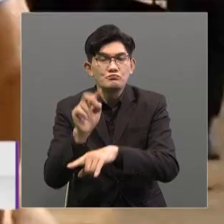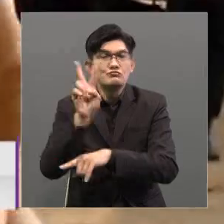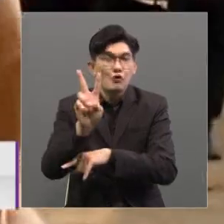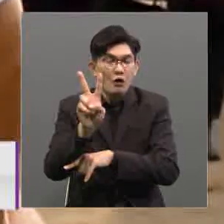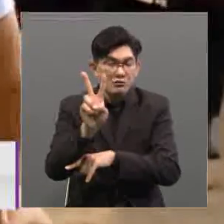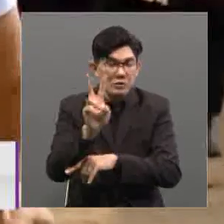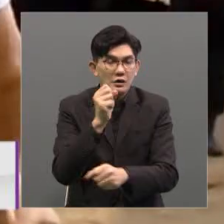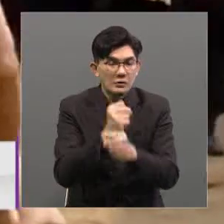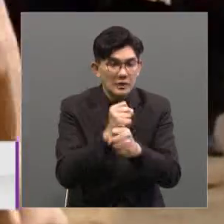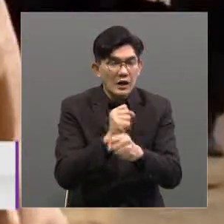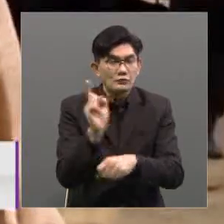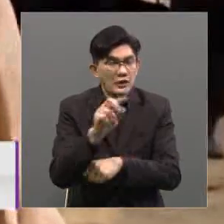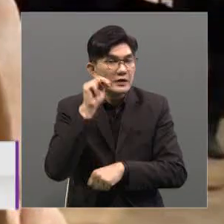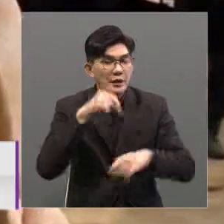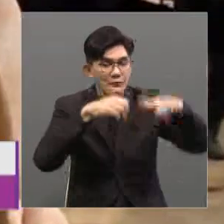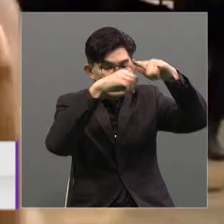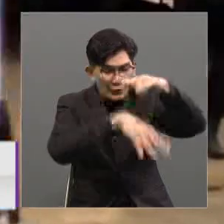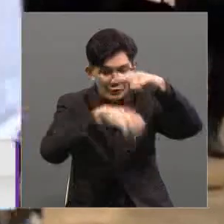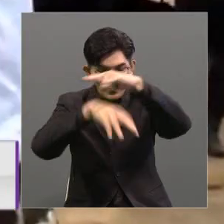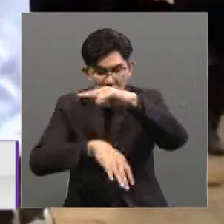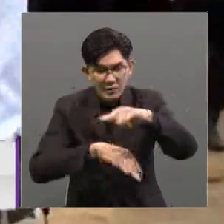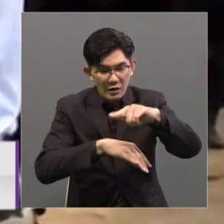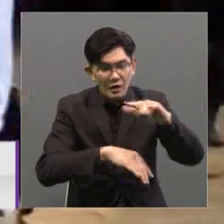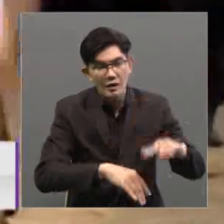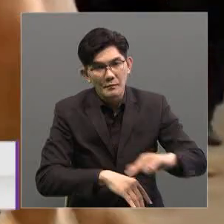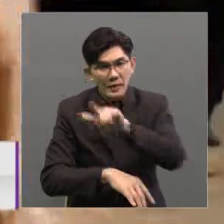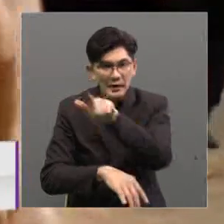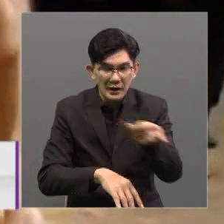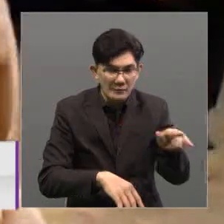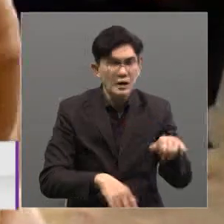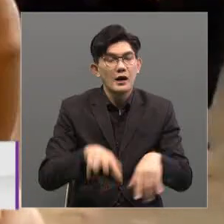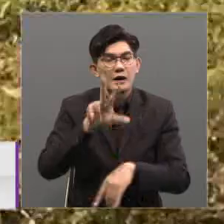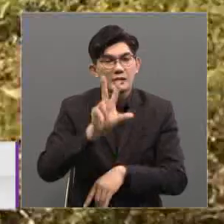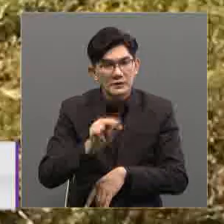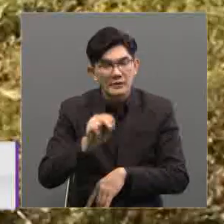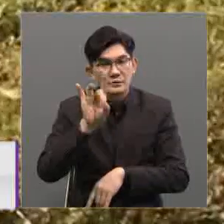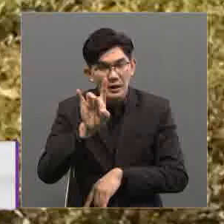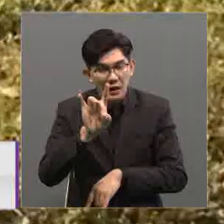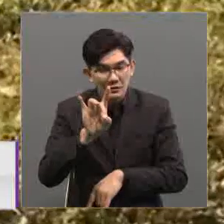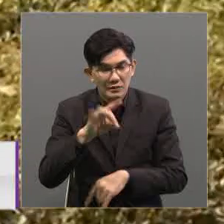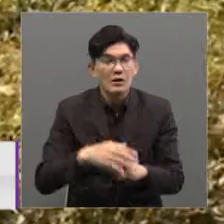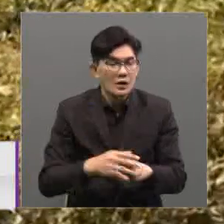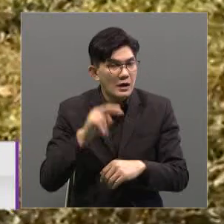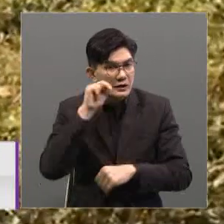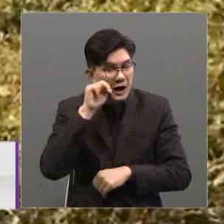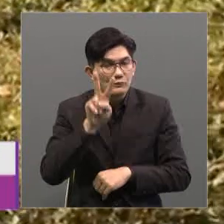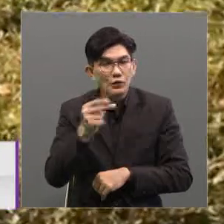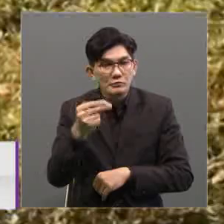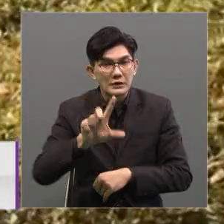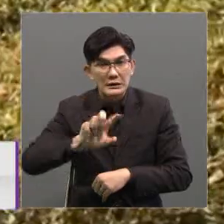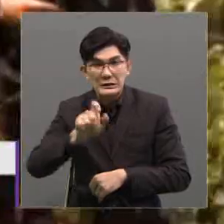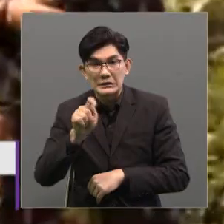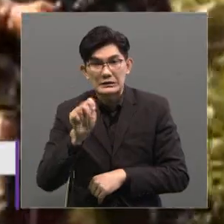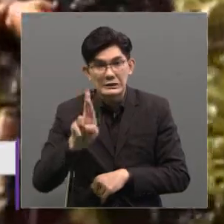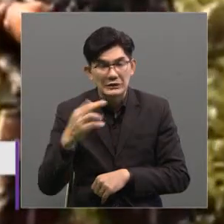าก็ปฏิบัติการทิ้งน้ำดับไฟ38เที่ยวบินบรรทุกน้ำเนี่ยเกือบ 20,000 ลิตรค่ะในทิศเหนือของอุทยานแห่งชา